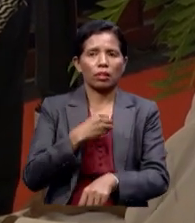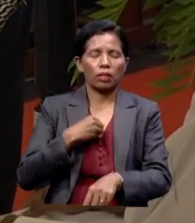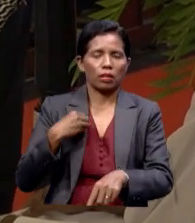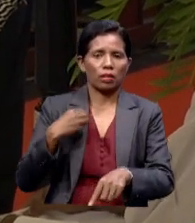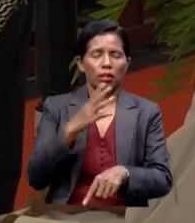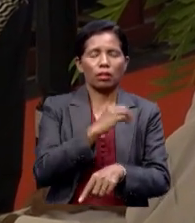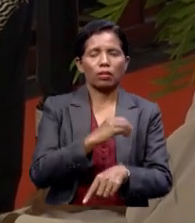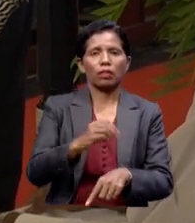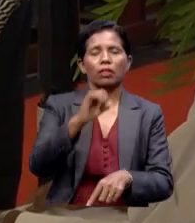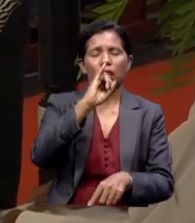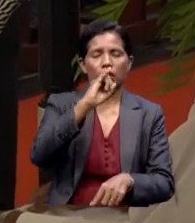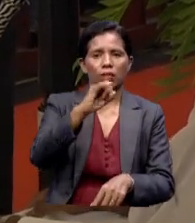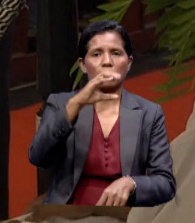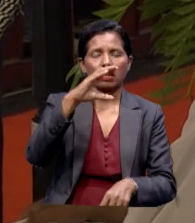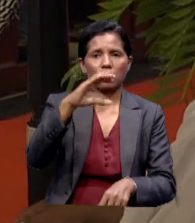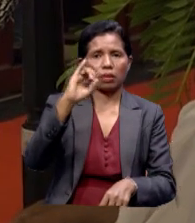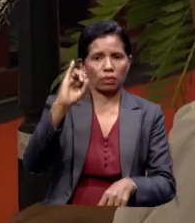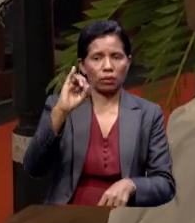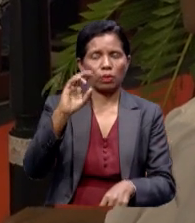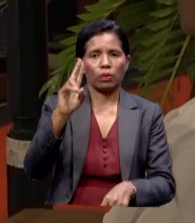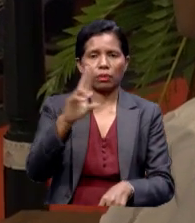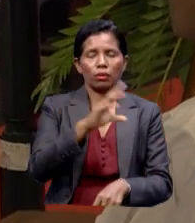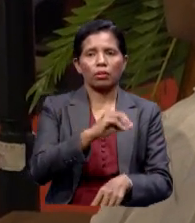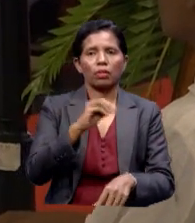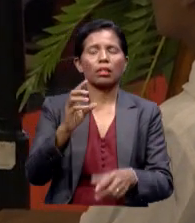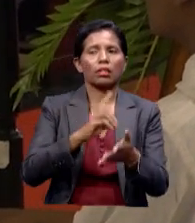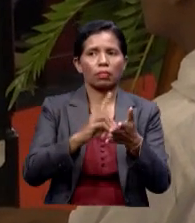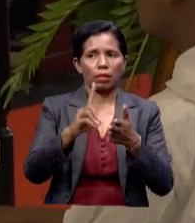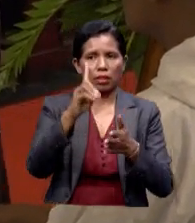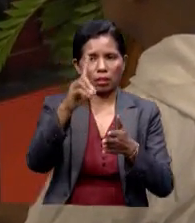unidade cuidado intensivo ka ICU quase semana